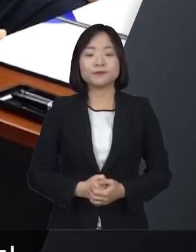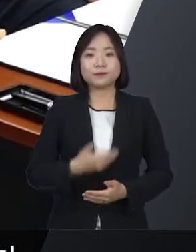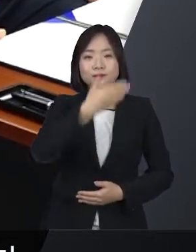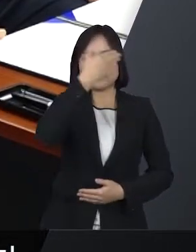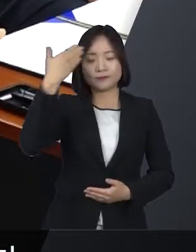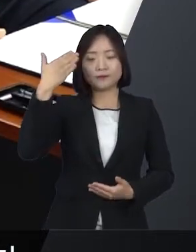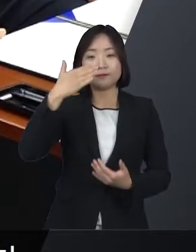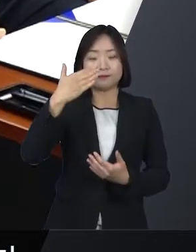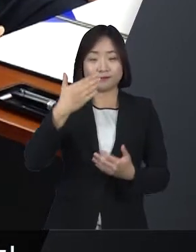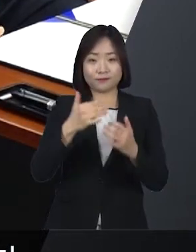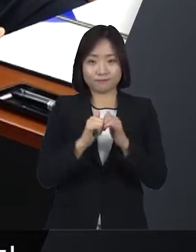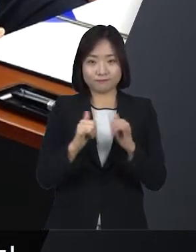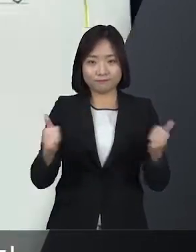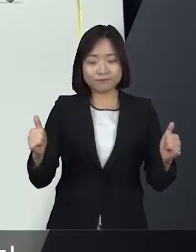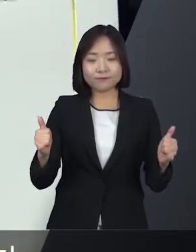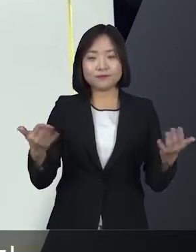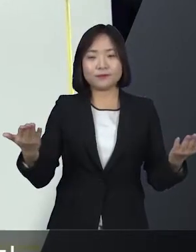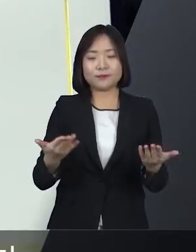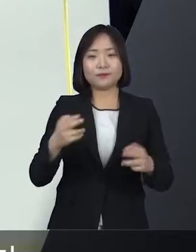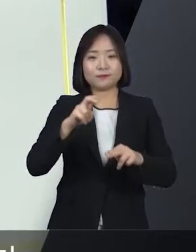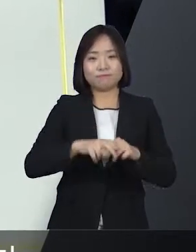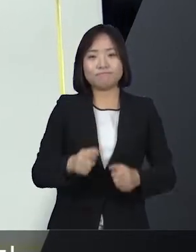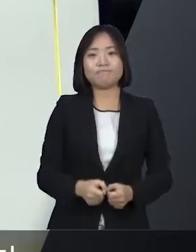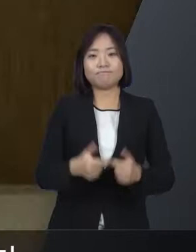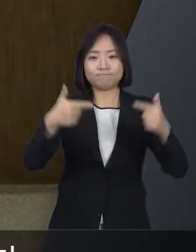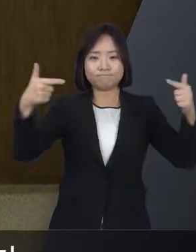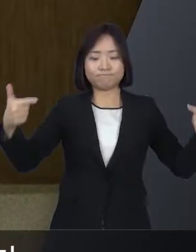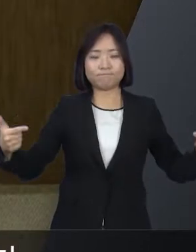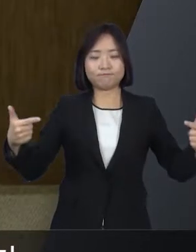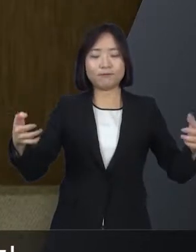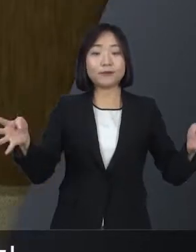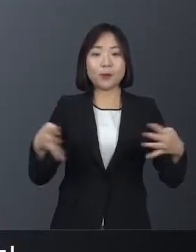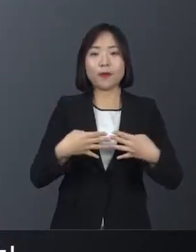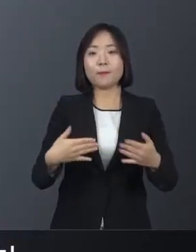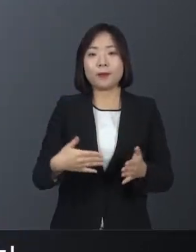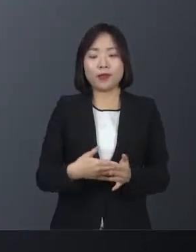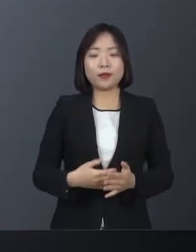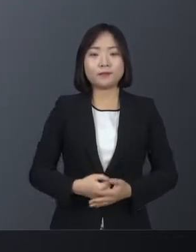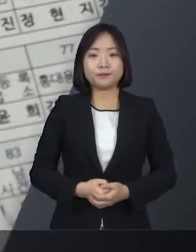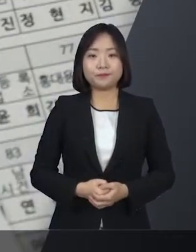청년 내일 채용 공제 연계를 위한 청년 일자리 창출 업무 협약이 있었습니다.